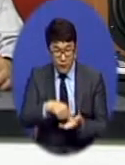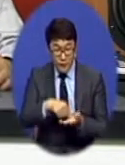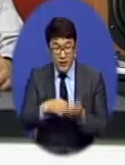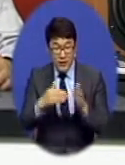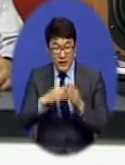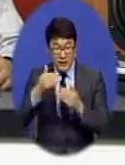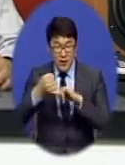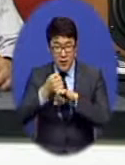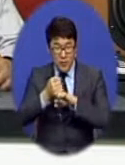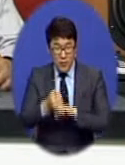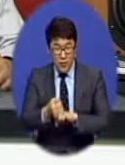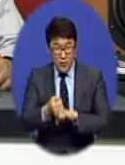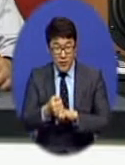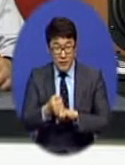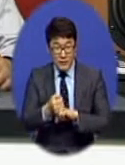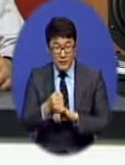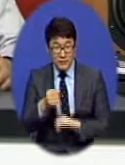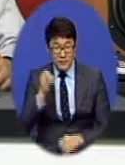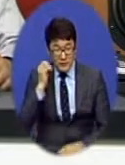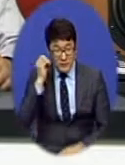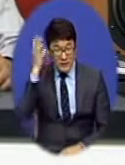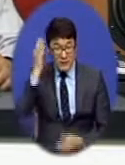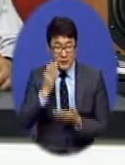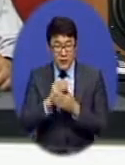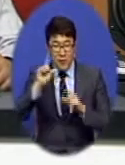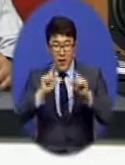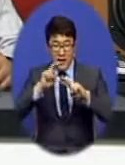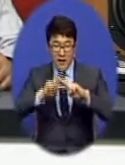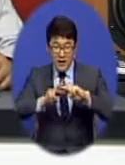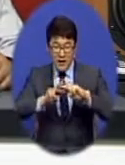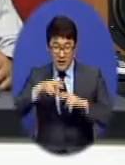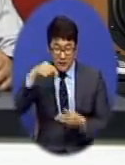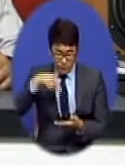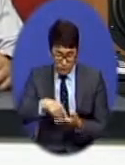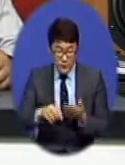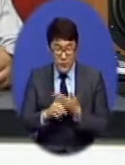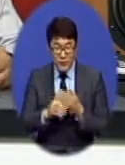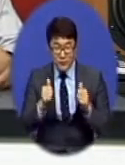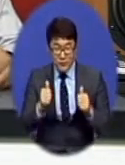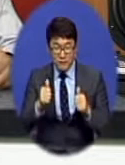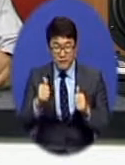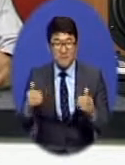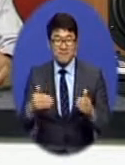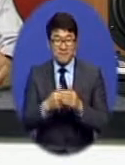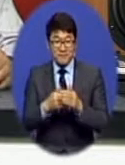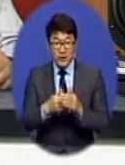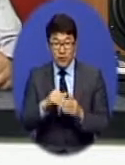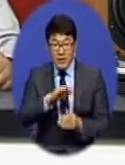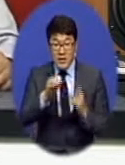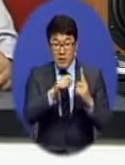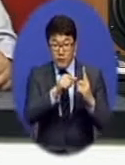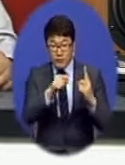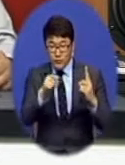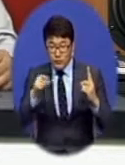누르시고 네. 그 다음에. 선택 후에 또 우물정자를 그렇죠. 누르시면은 심사가 완료되겠습니다. 예, 저희 1번부터요.